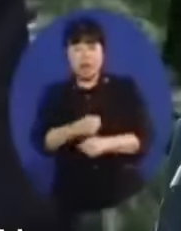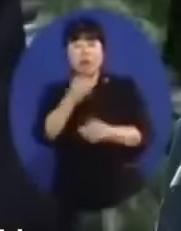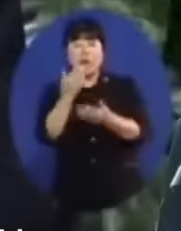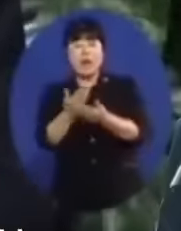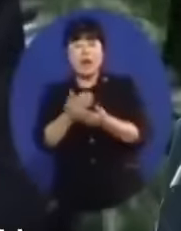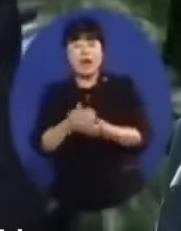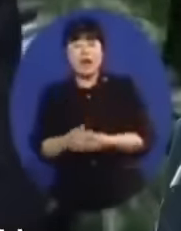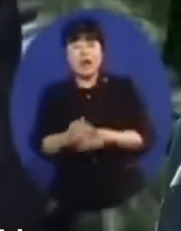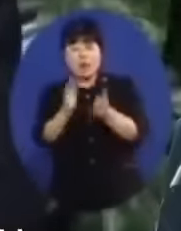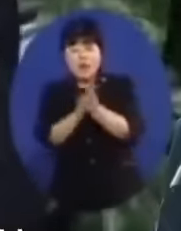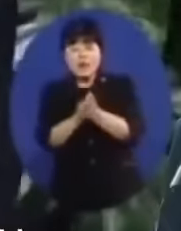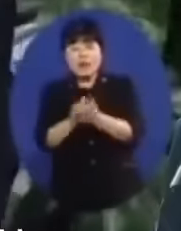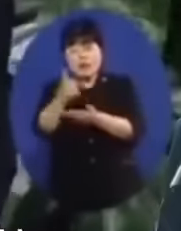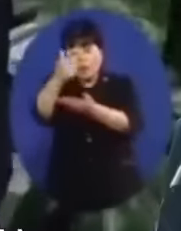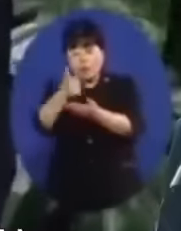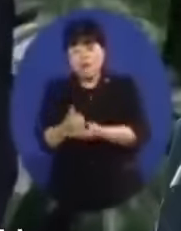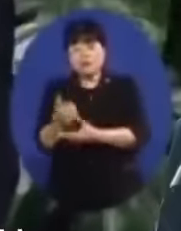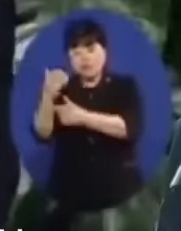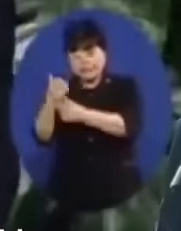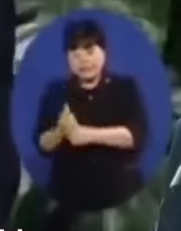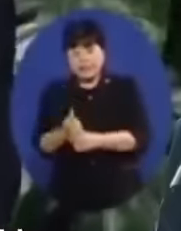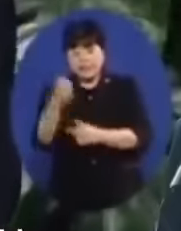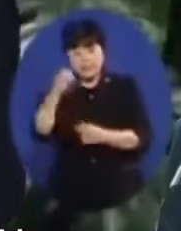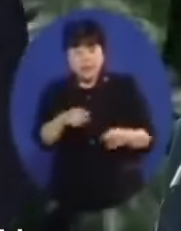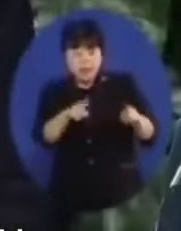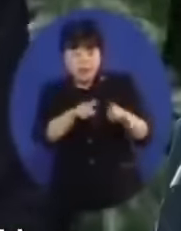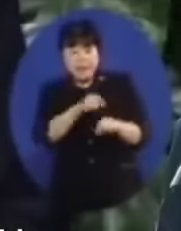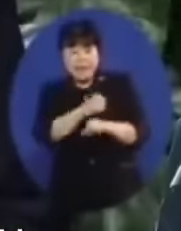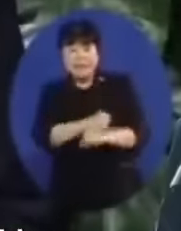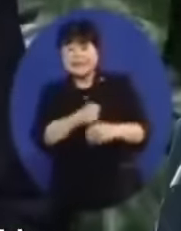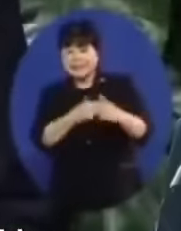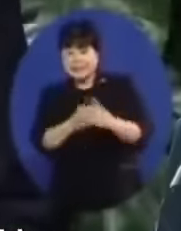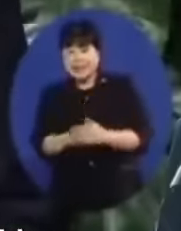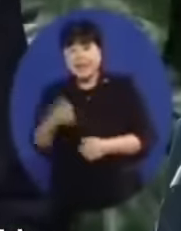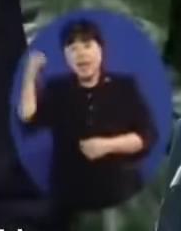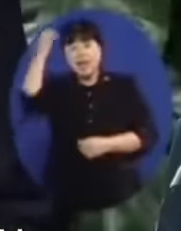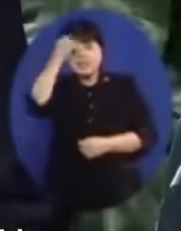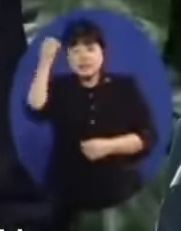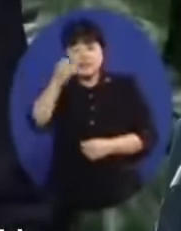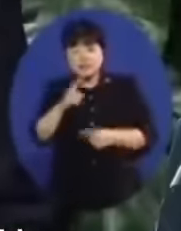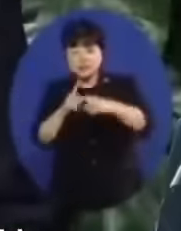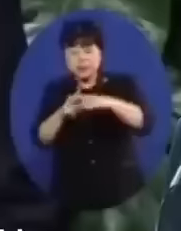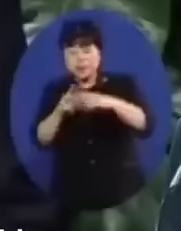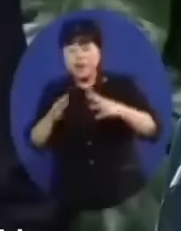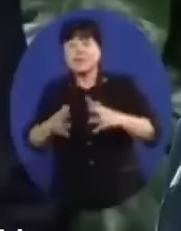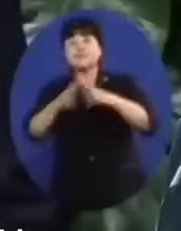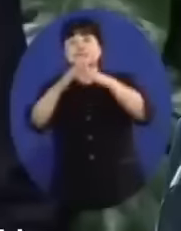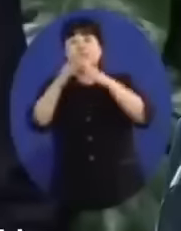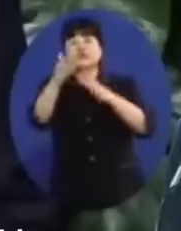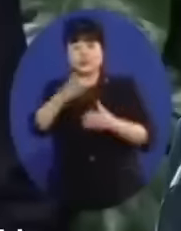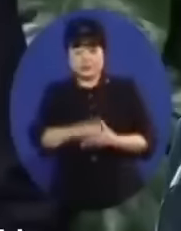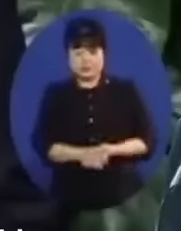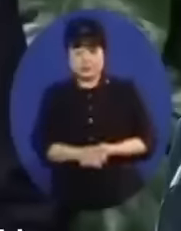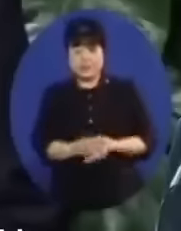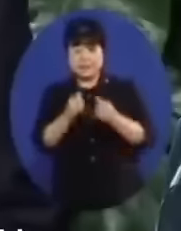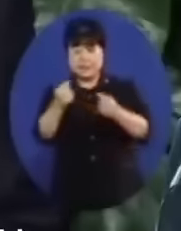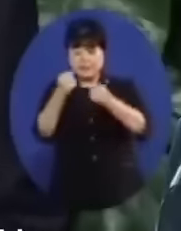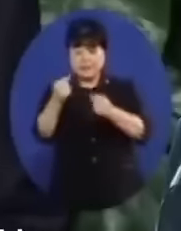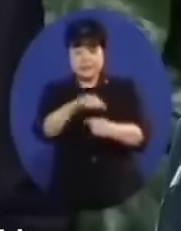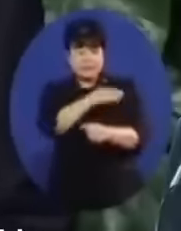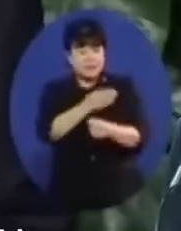환영하고 모시드리고 의지하고 성령과 함께 역사하기 때문에 성령이 이 교회를 세우신 것입니다. 사람의